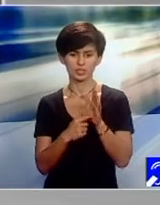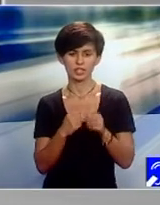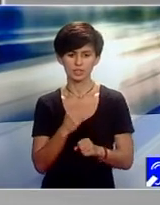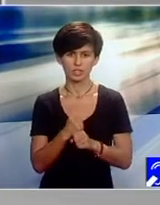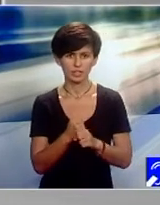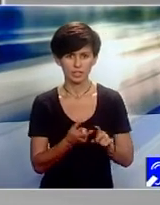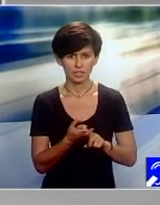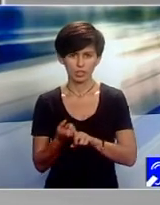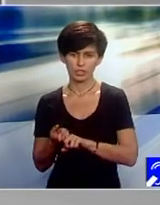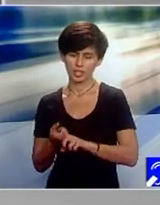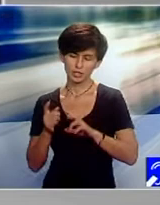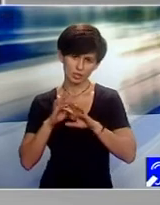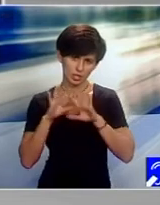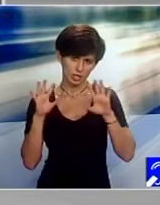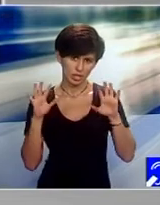clară.